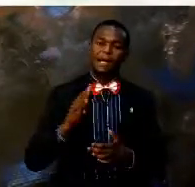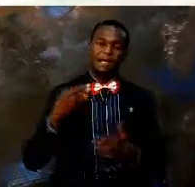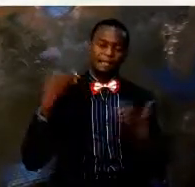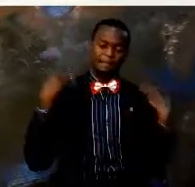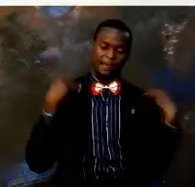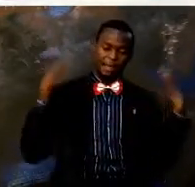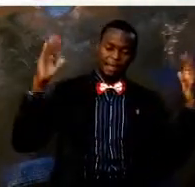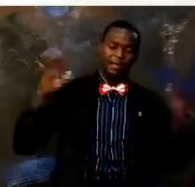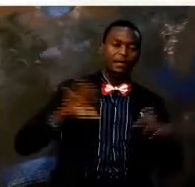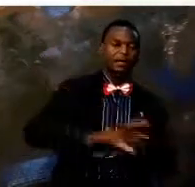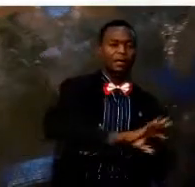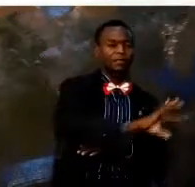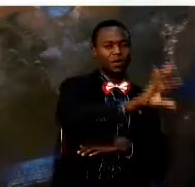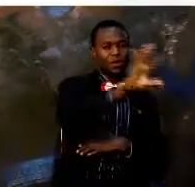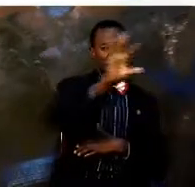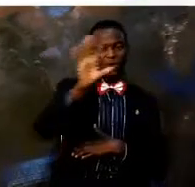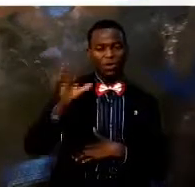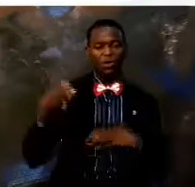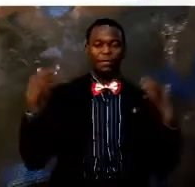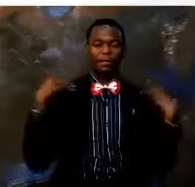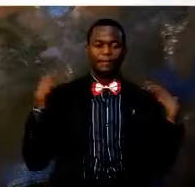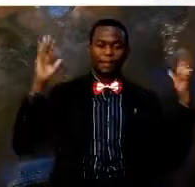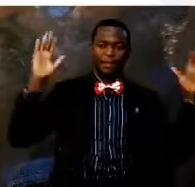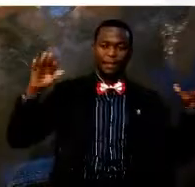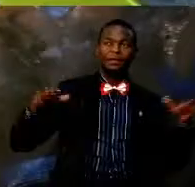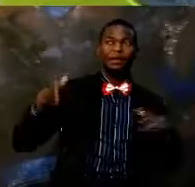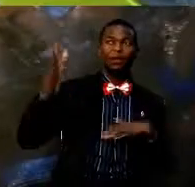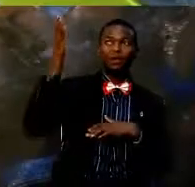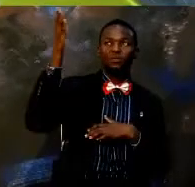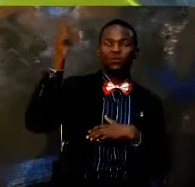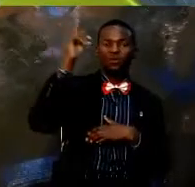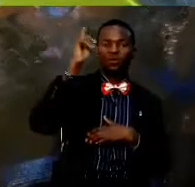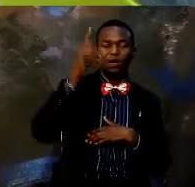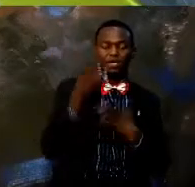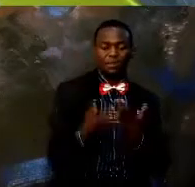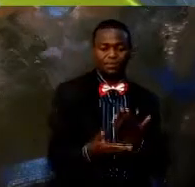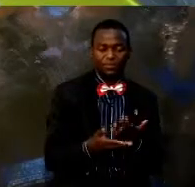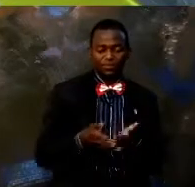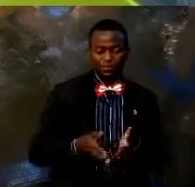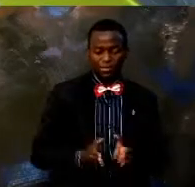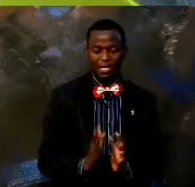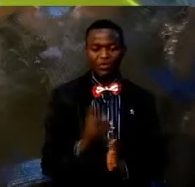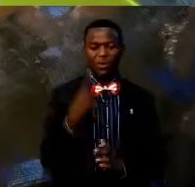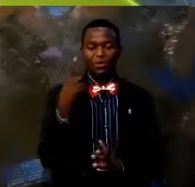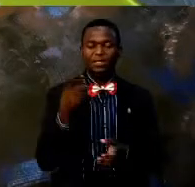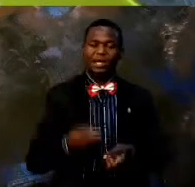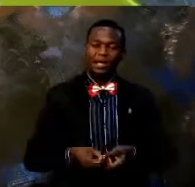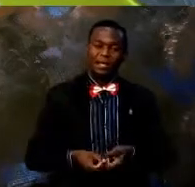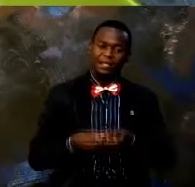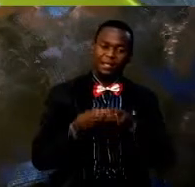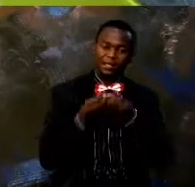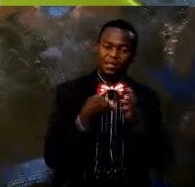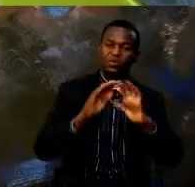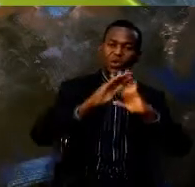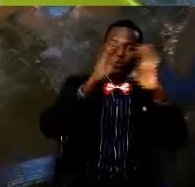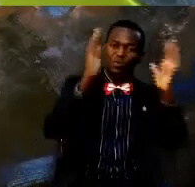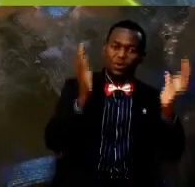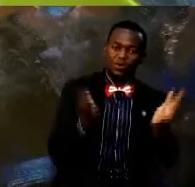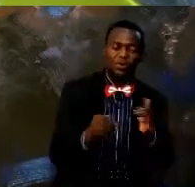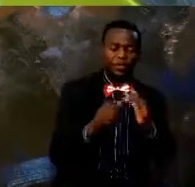wanaambiwa, wote malaika wa Mungu kwake huyu msaliwa wa kwanza aliyeletwa ulimwenguni